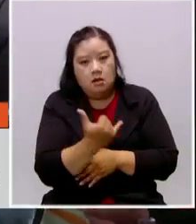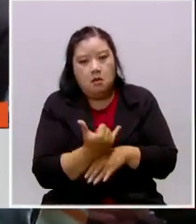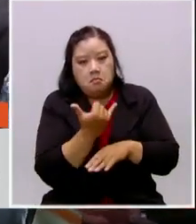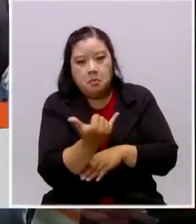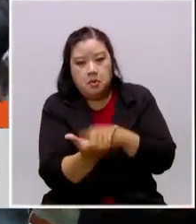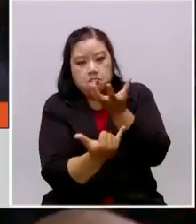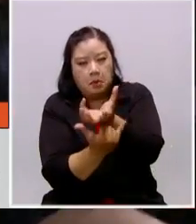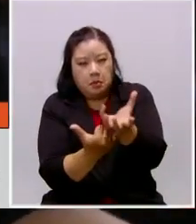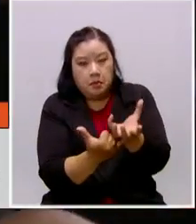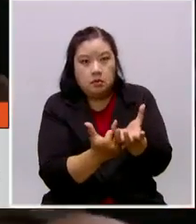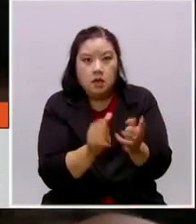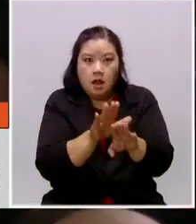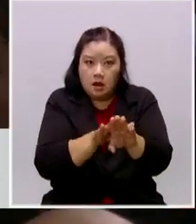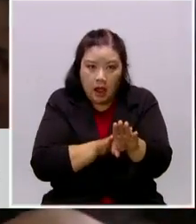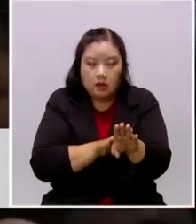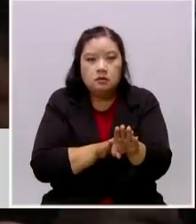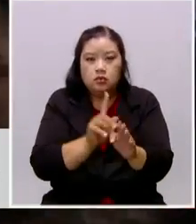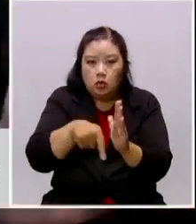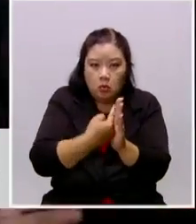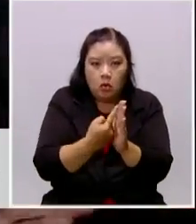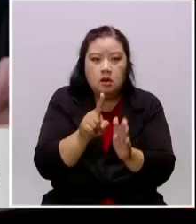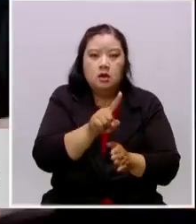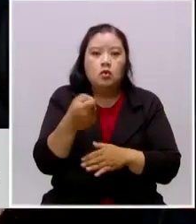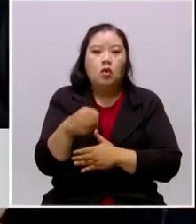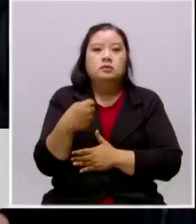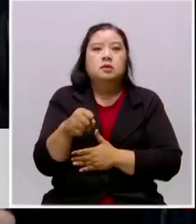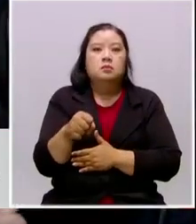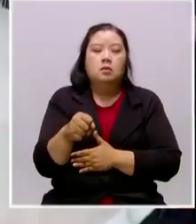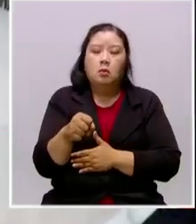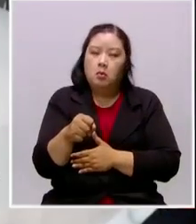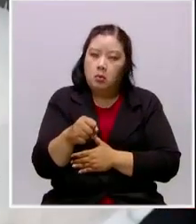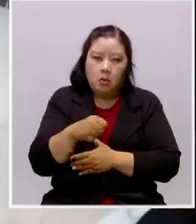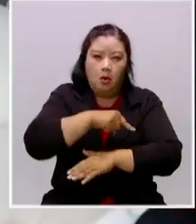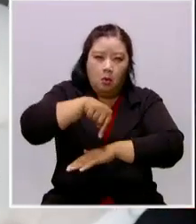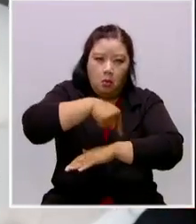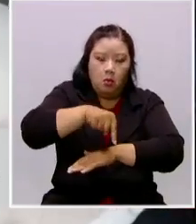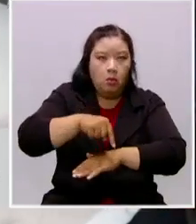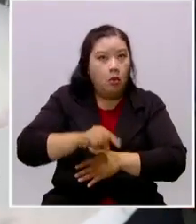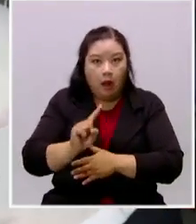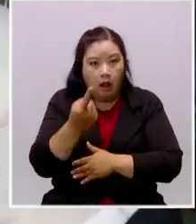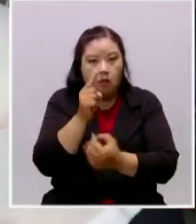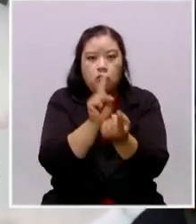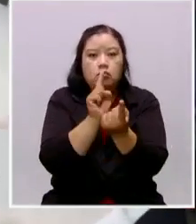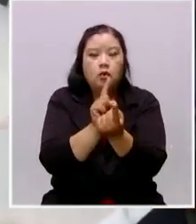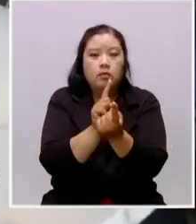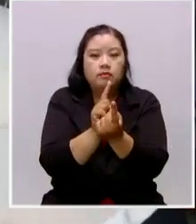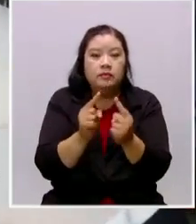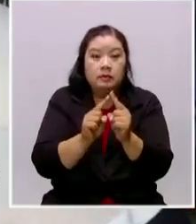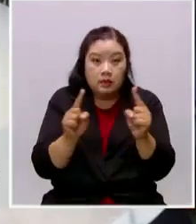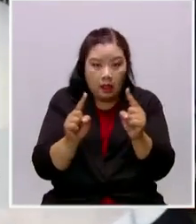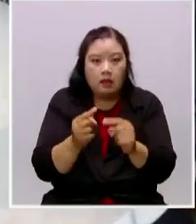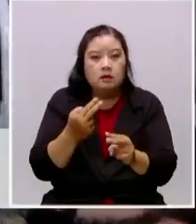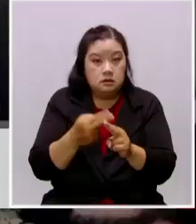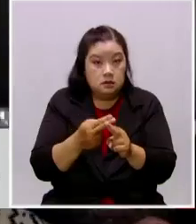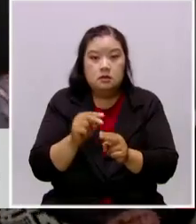จากที่ติดอยู่แบบนั้นนานถึง 110ชั่วโมงถือว่านานที่สุดในการพบผู้รอดชีวิตค่ะส่วนประธานาธิบดี